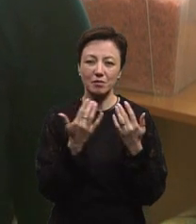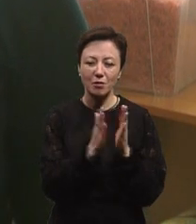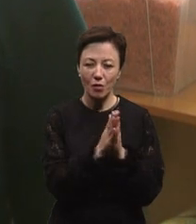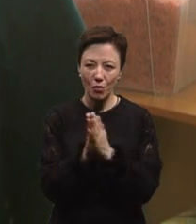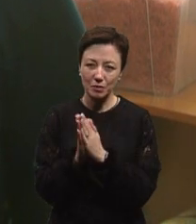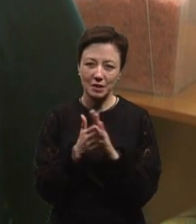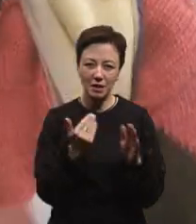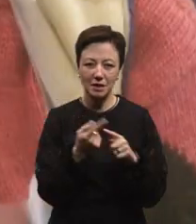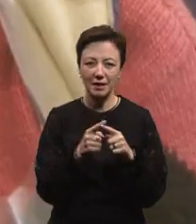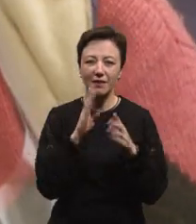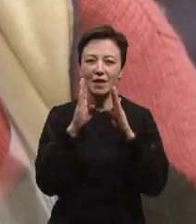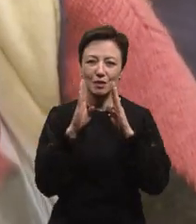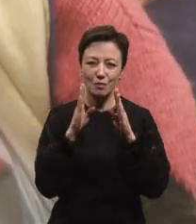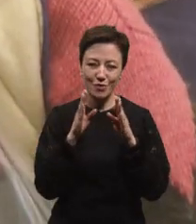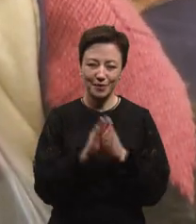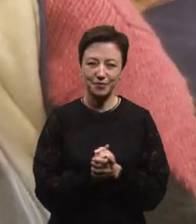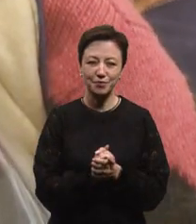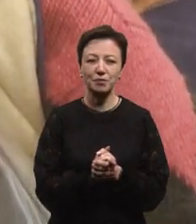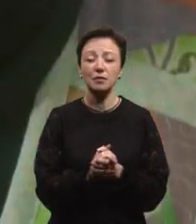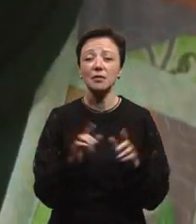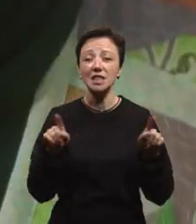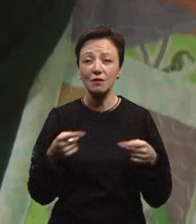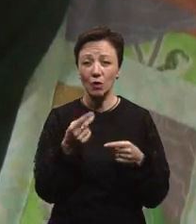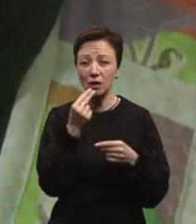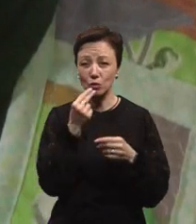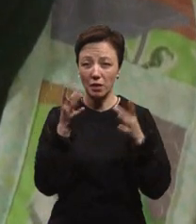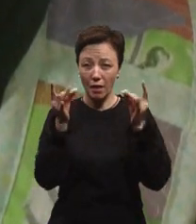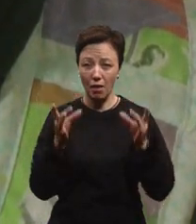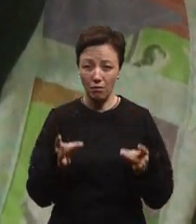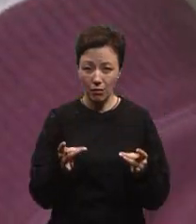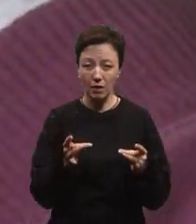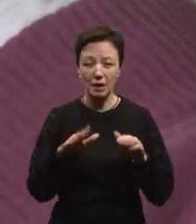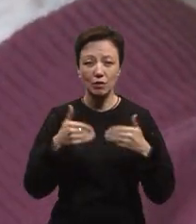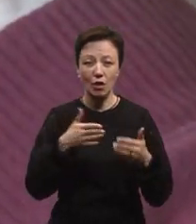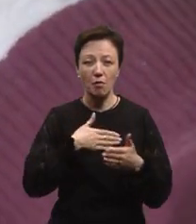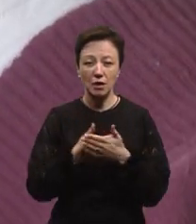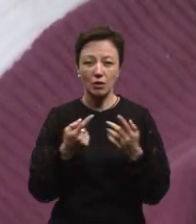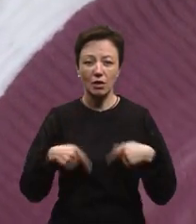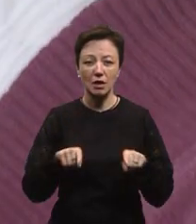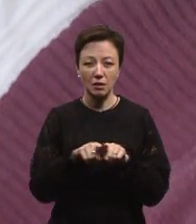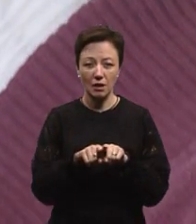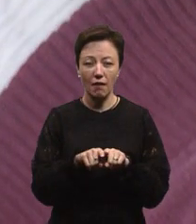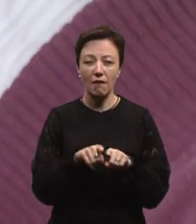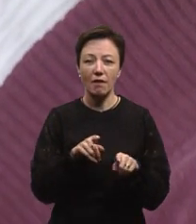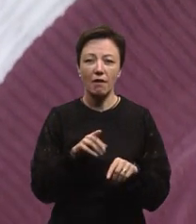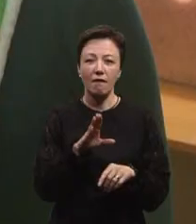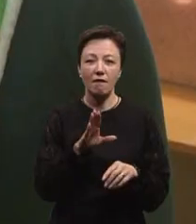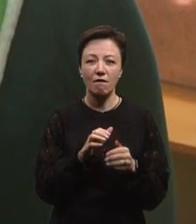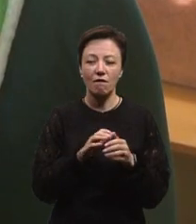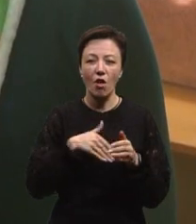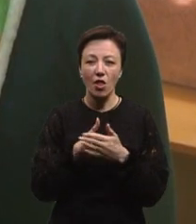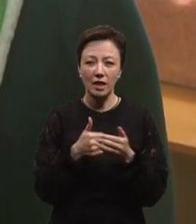і Закликаємо це Facebook створення таких сукнаборів розповіла Ніна Корнієнко ініціювала громадську організація волонтерський лідер